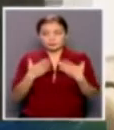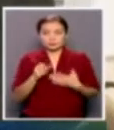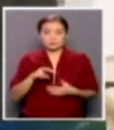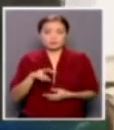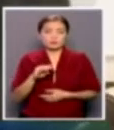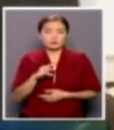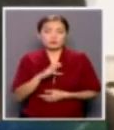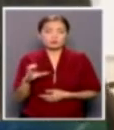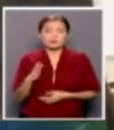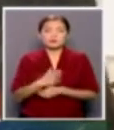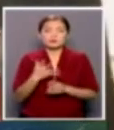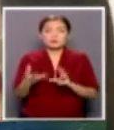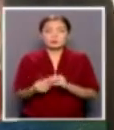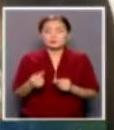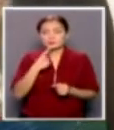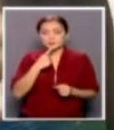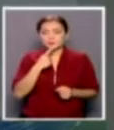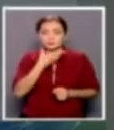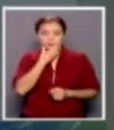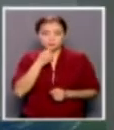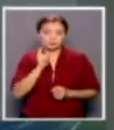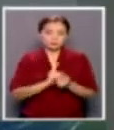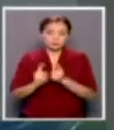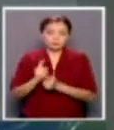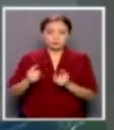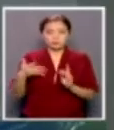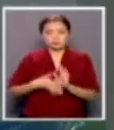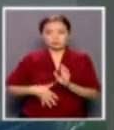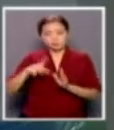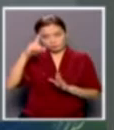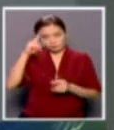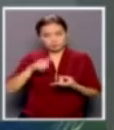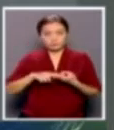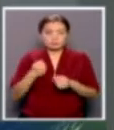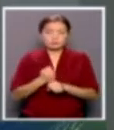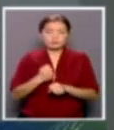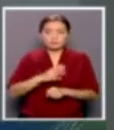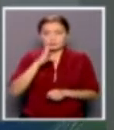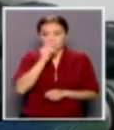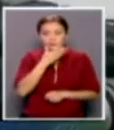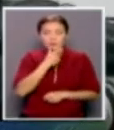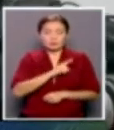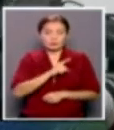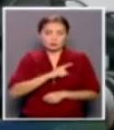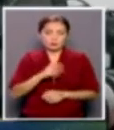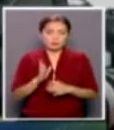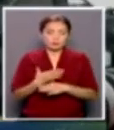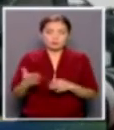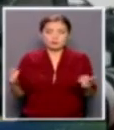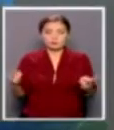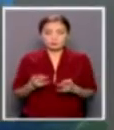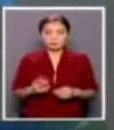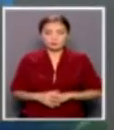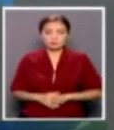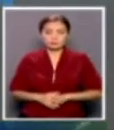Алмас Ахметбекұлы. Яғни тіліміздің көркем құбылыспен терең түйсіктерге дейін бейнелей алатын сұлу қасиетін талдау мен